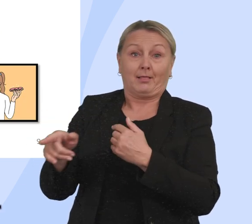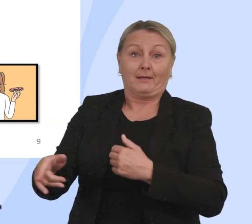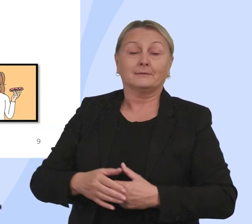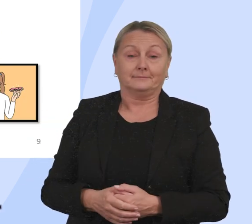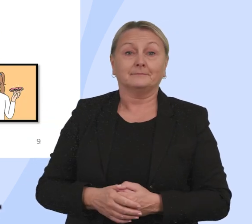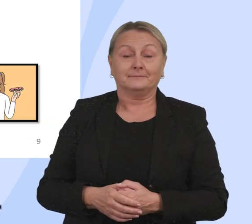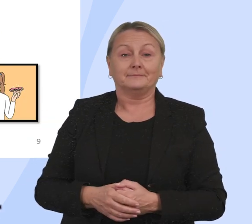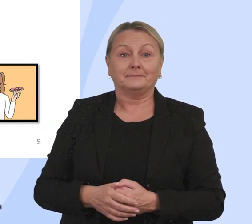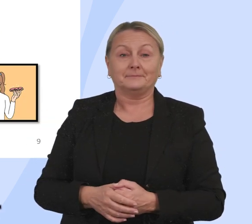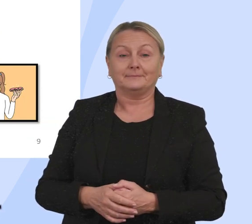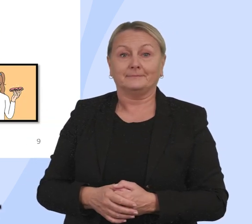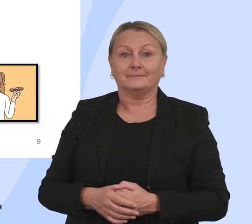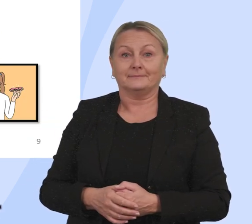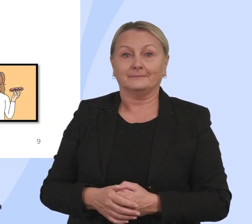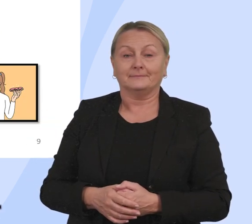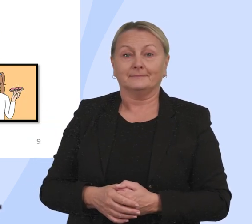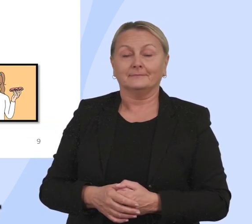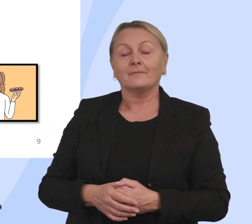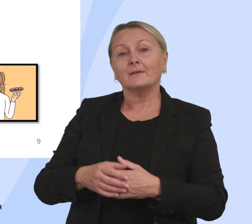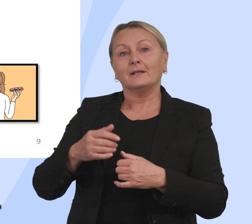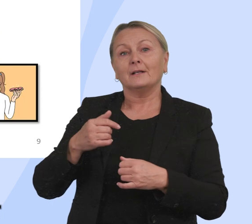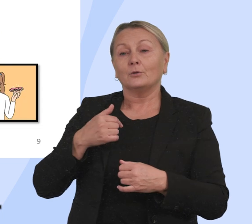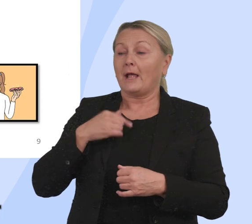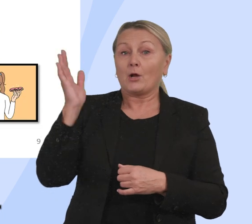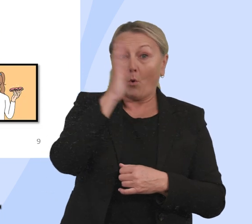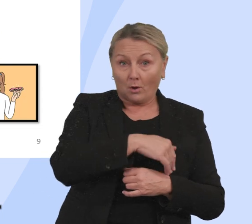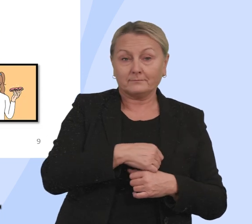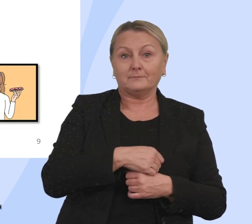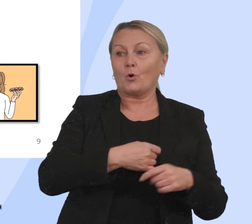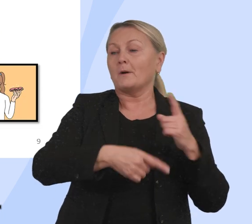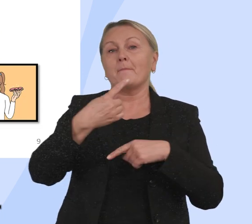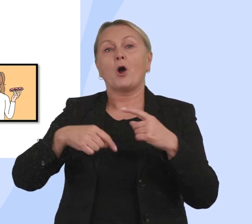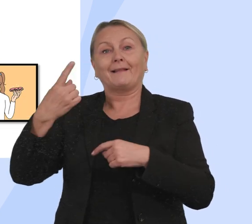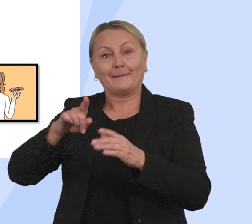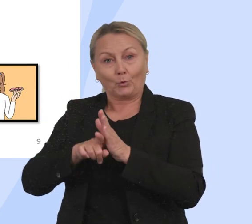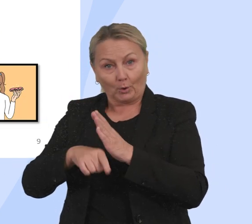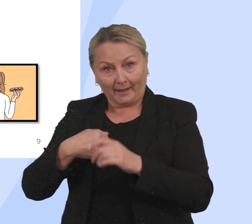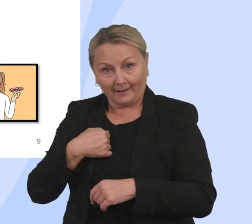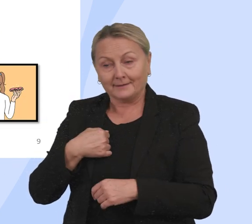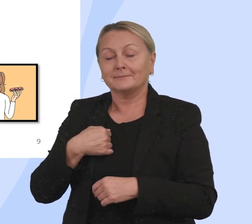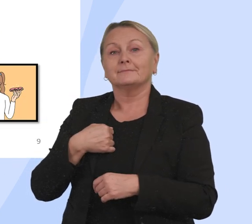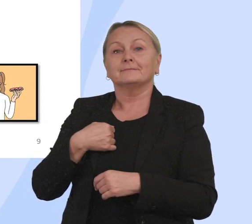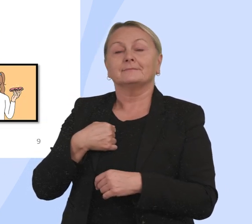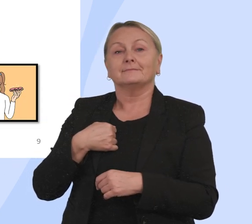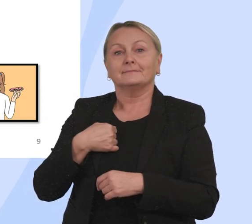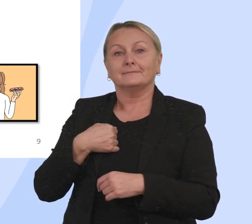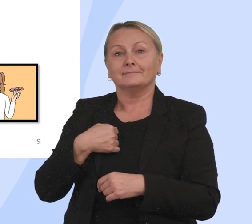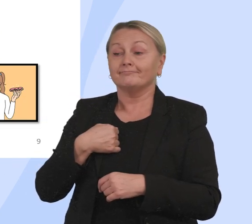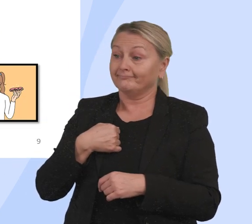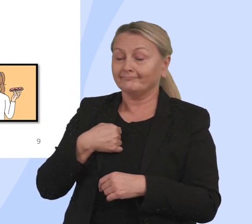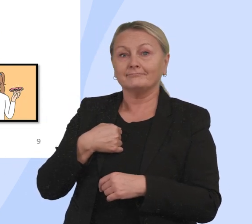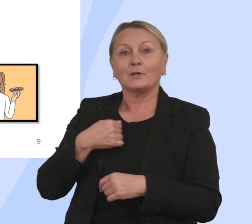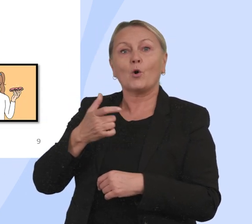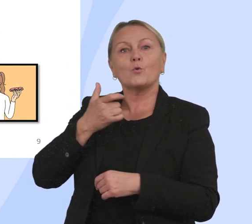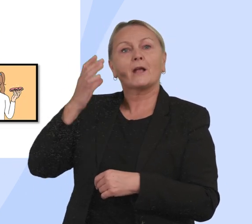Da jeg så forlader dem og kigger tilbage til dem 10 minutter efter, så har den unge mand med hænderne op under